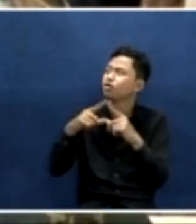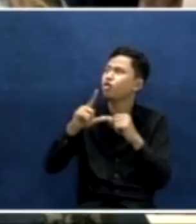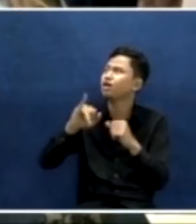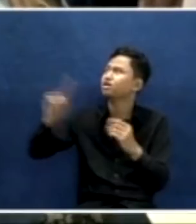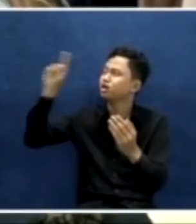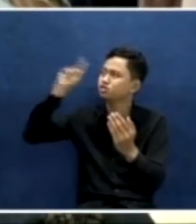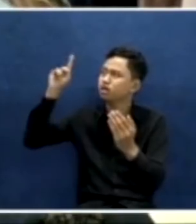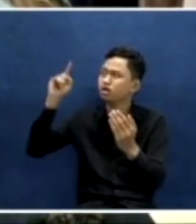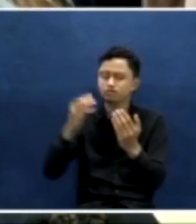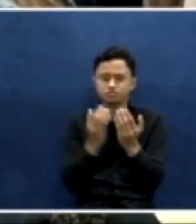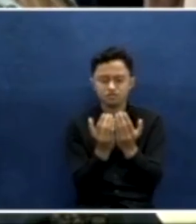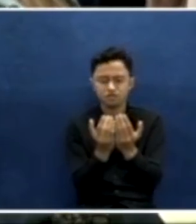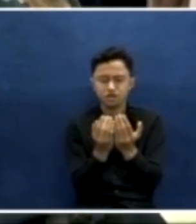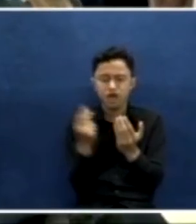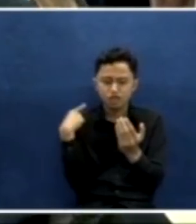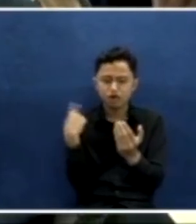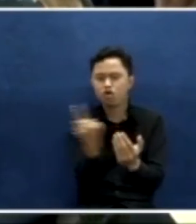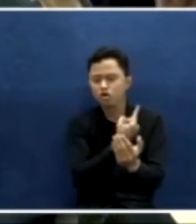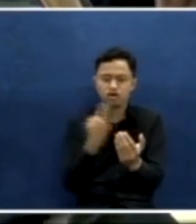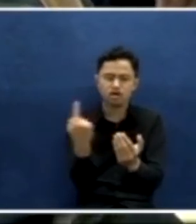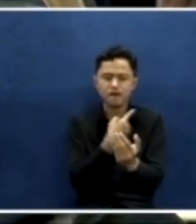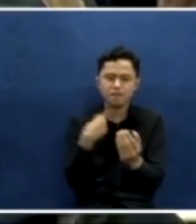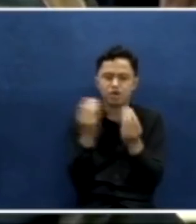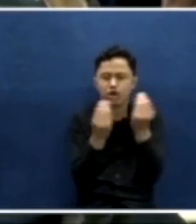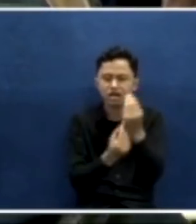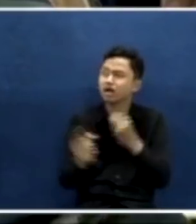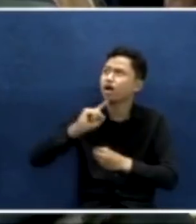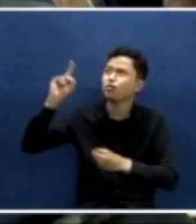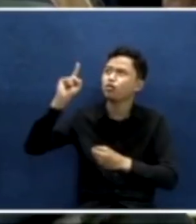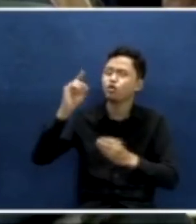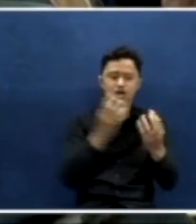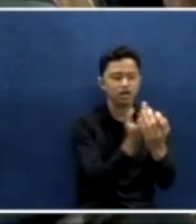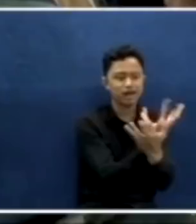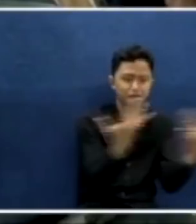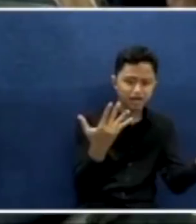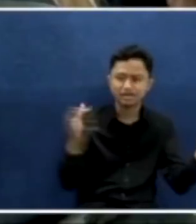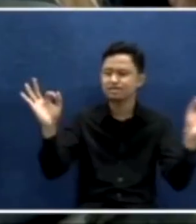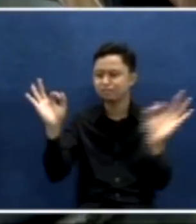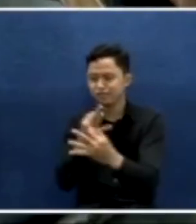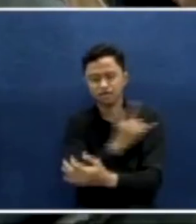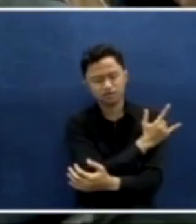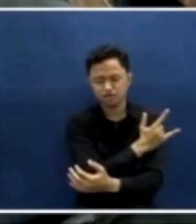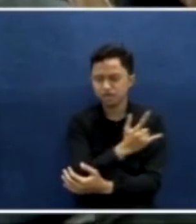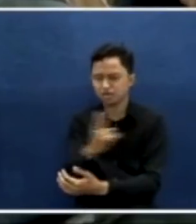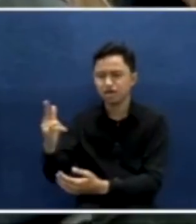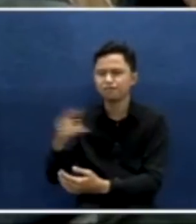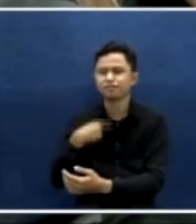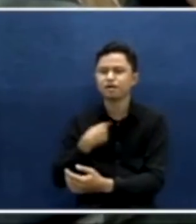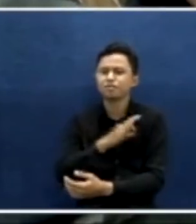walimu ditengah keramaian dan walimah ditengah kesepian di Mongol kalaupun tidak ada orang yang memperhatikan kami ya Allah